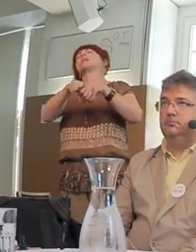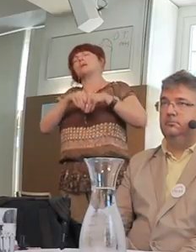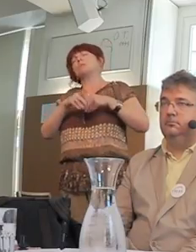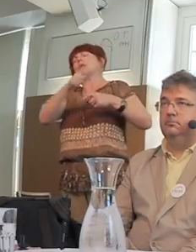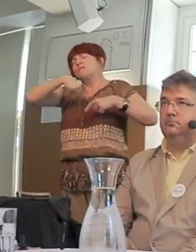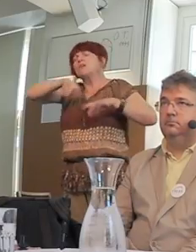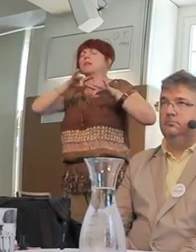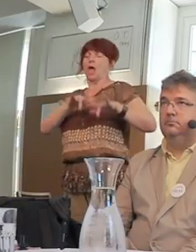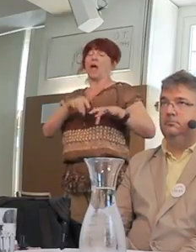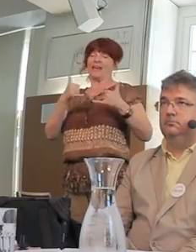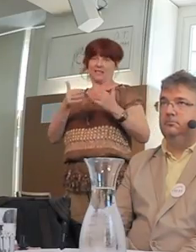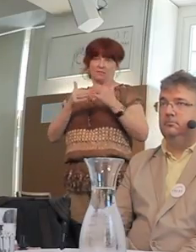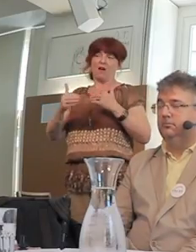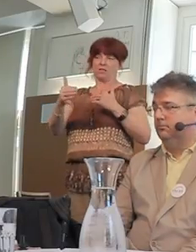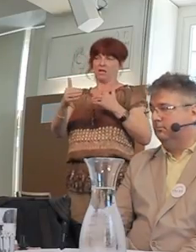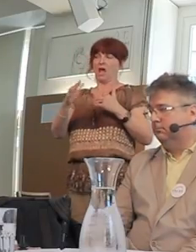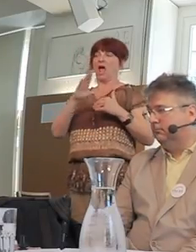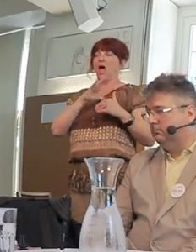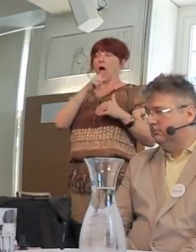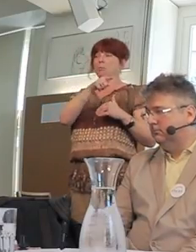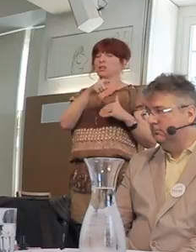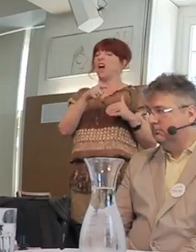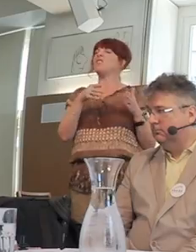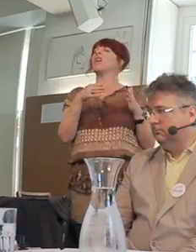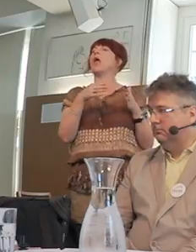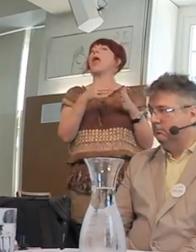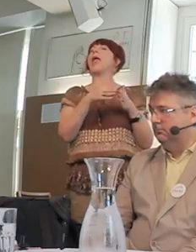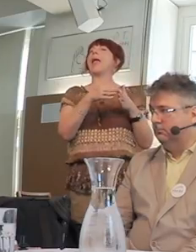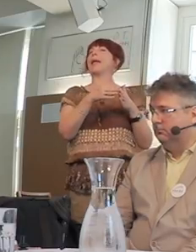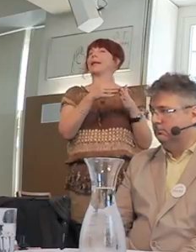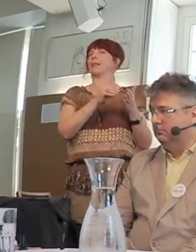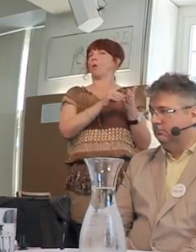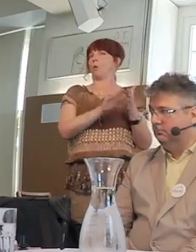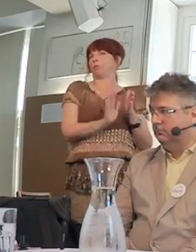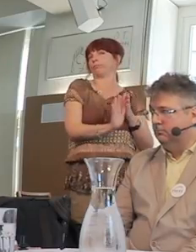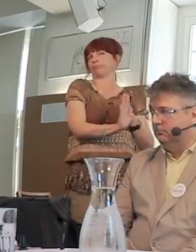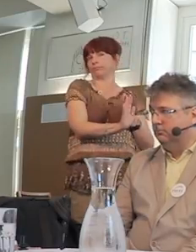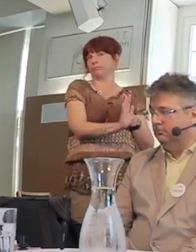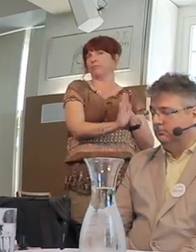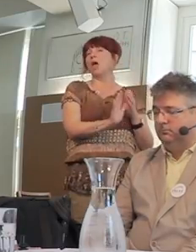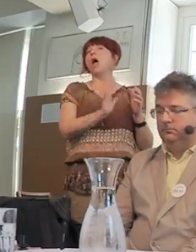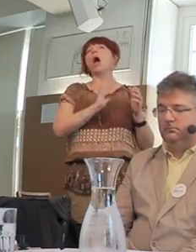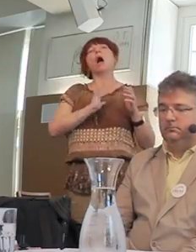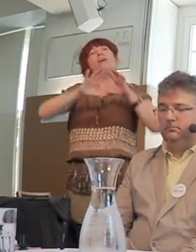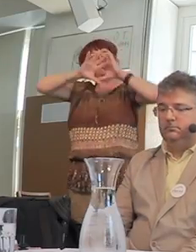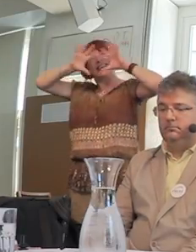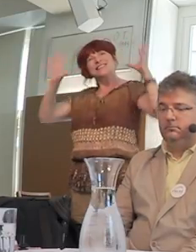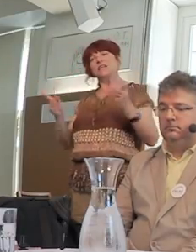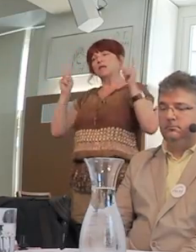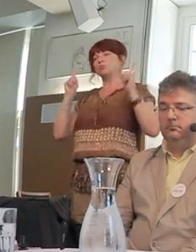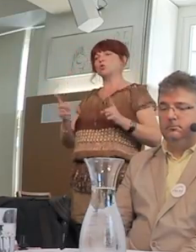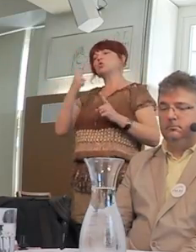Ich glaube, in dieser Ecke sind wir noch relativ intensiv. Aber wir sollten langsam schauen, wie es uns